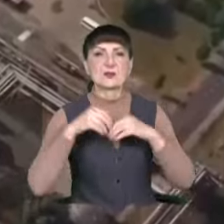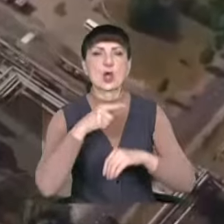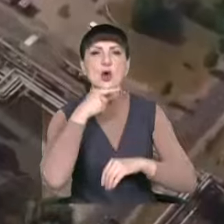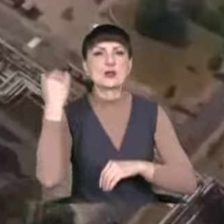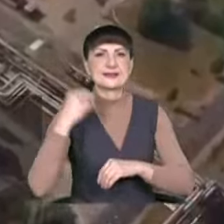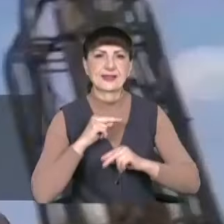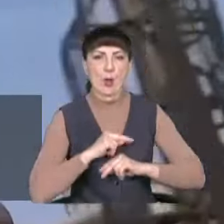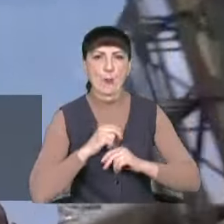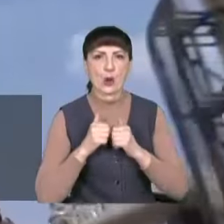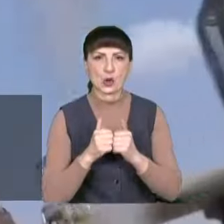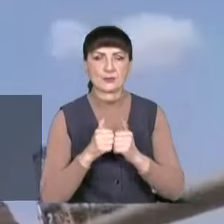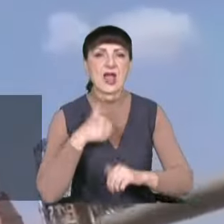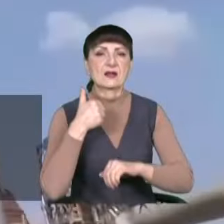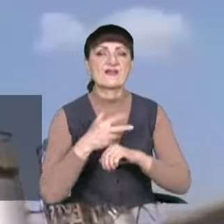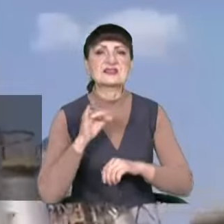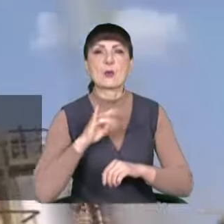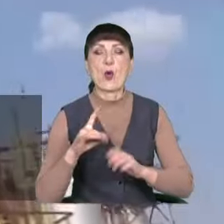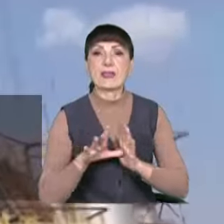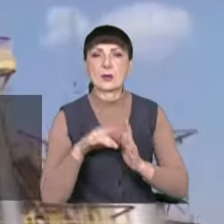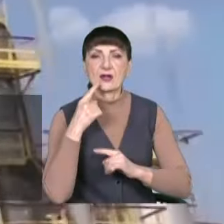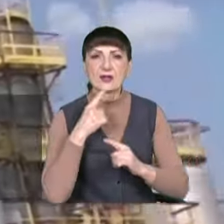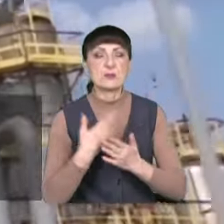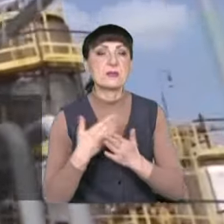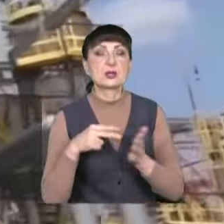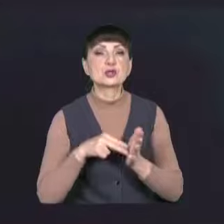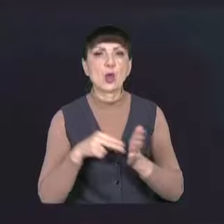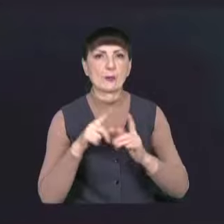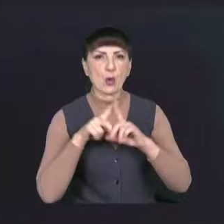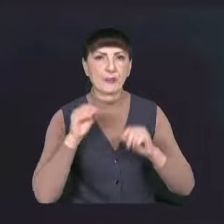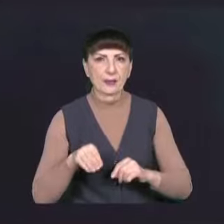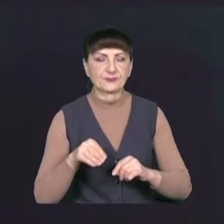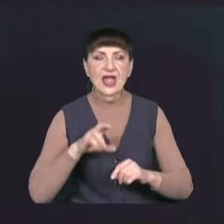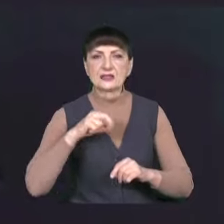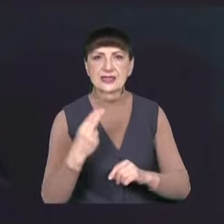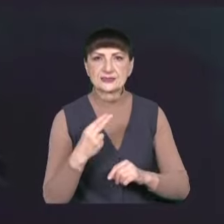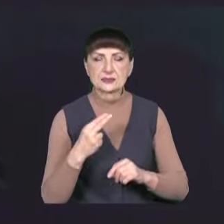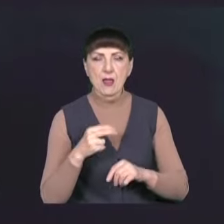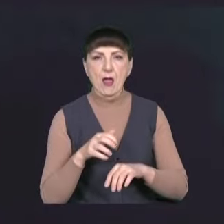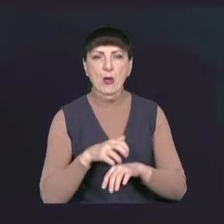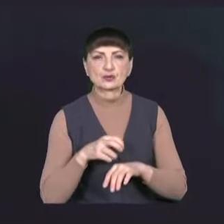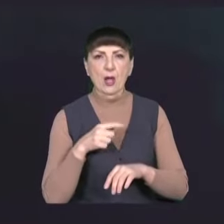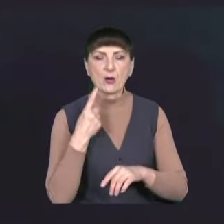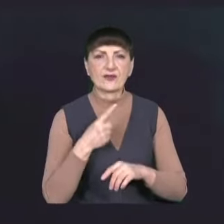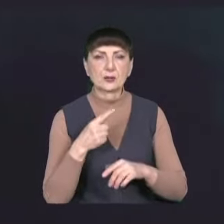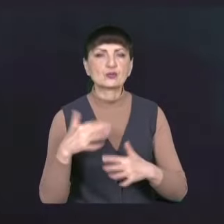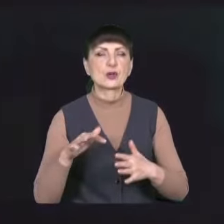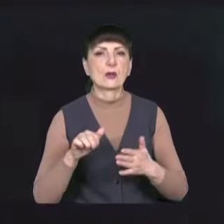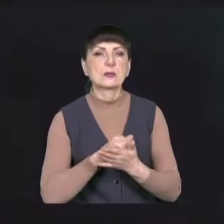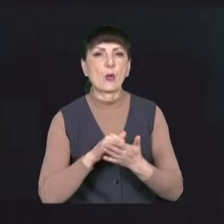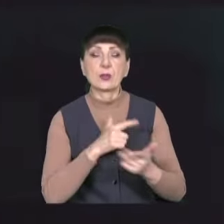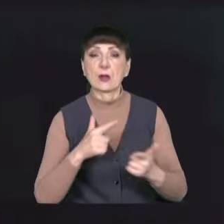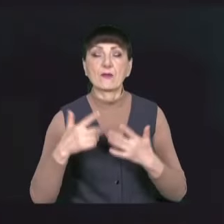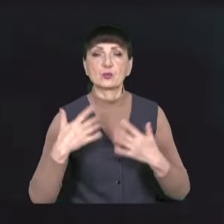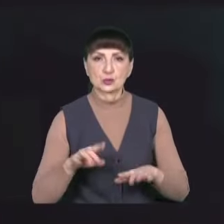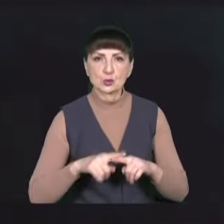российскими партнерами. Глава Самрукэнерго назвал примерную стоимость объектов. Под ТЭЦ Кокшетау технико-экономическое обоснование сейчас